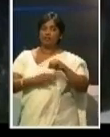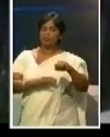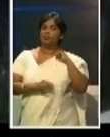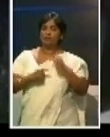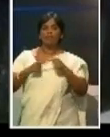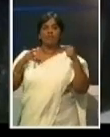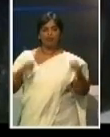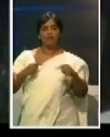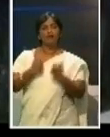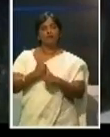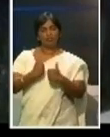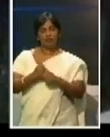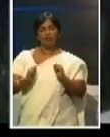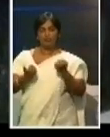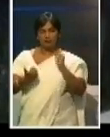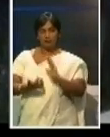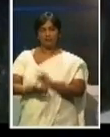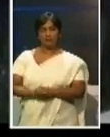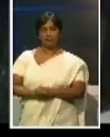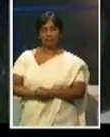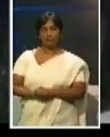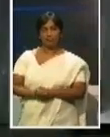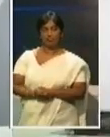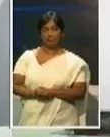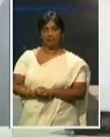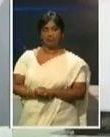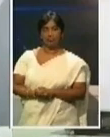ශක්තිමත් විපක්ෂය ගොඩනගන්න උත්සාහ කරනවා.